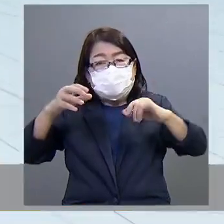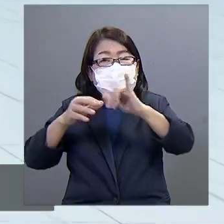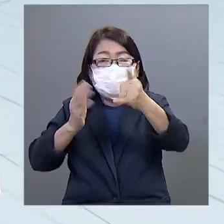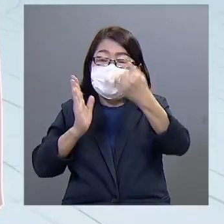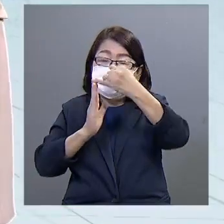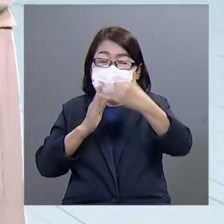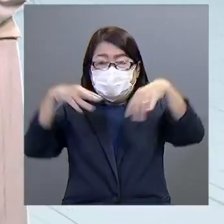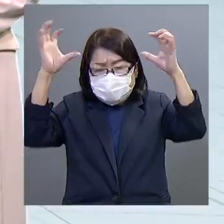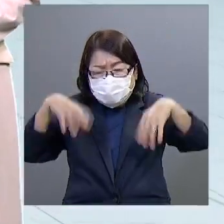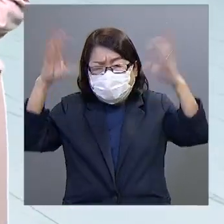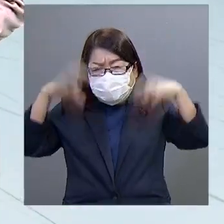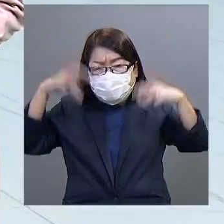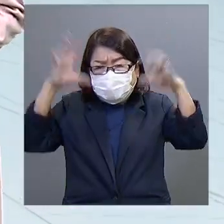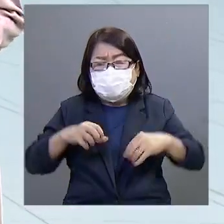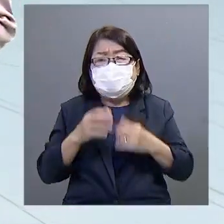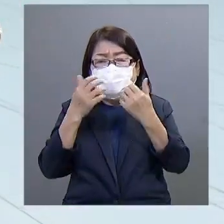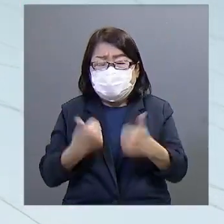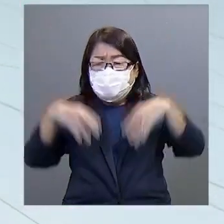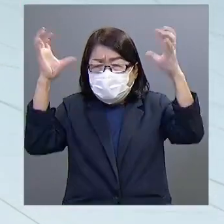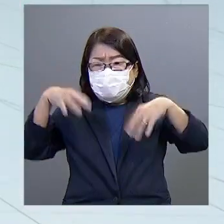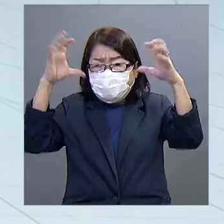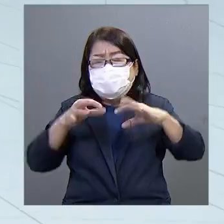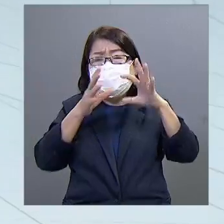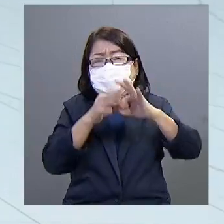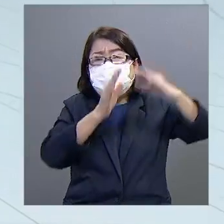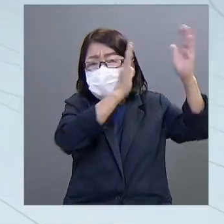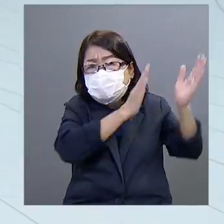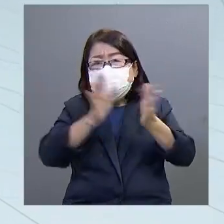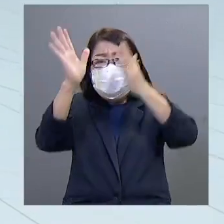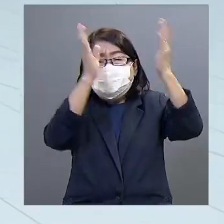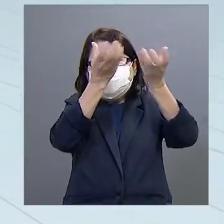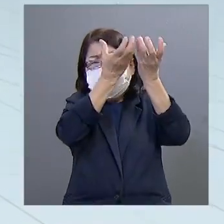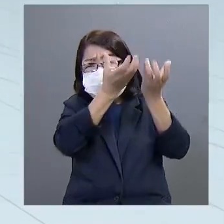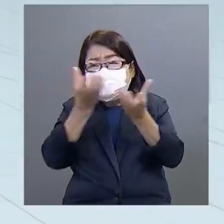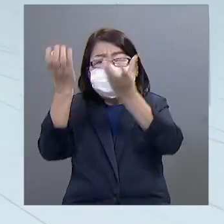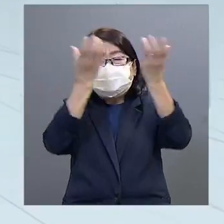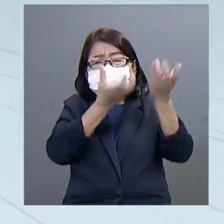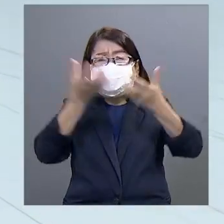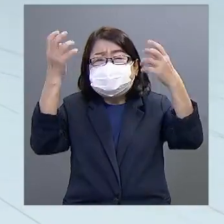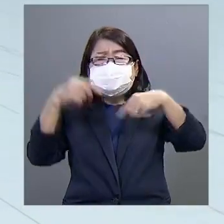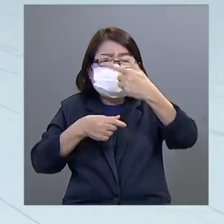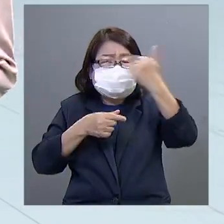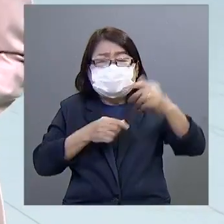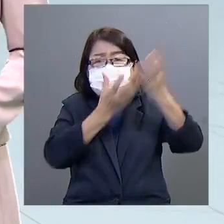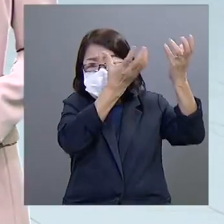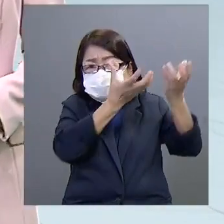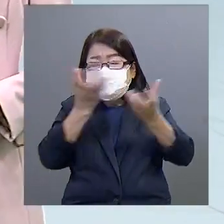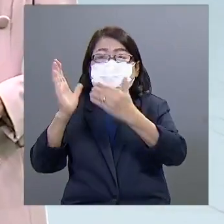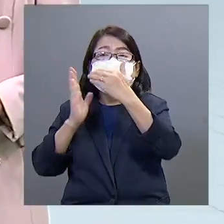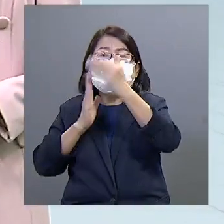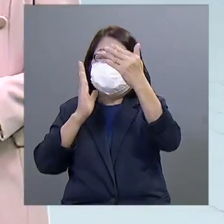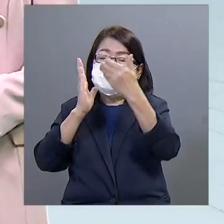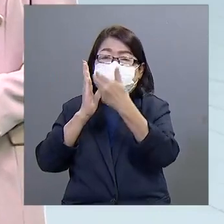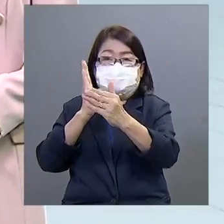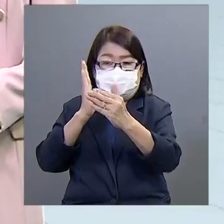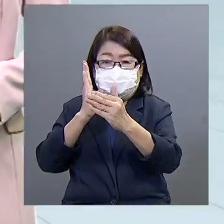ตกหนกถึหนกมากในวันนี้เกิดจากรองมาสูรถแวของเมฒฝนกำลงแรงซึ่ผดผ่านจบริเวณพ้ที่พักเ้อพะอีสานตอนบนเข้